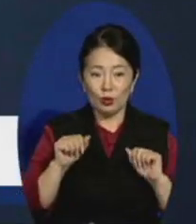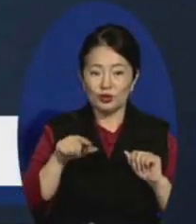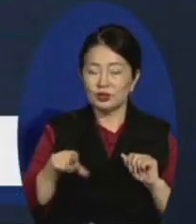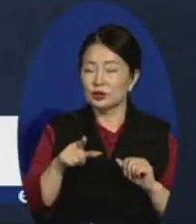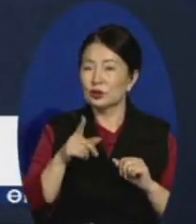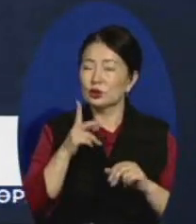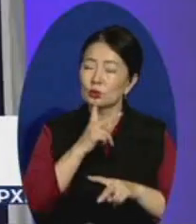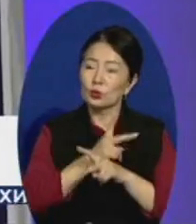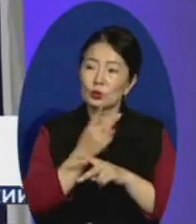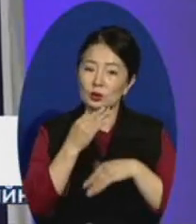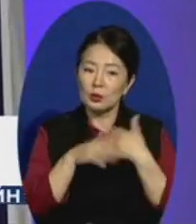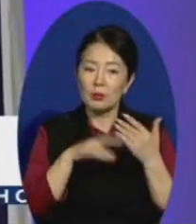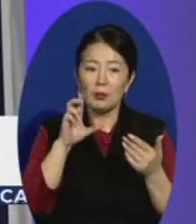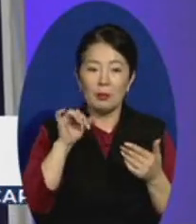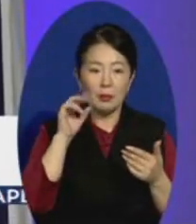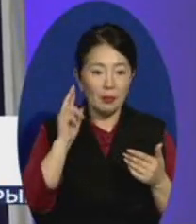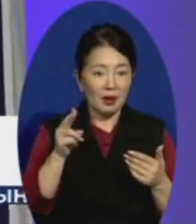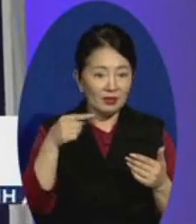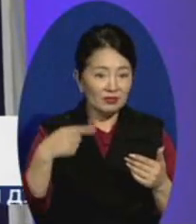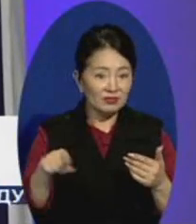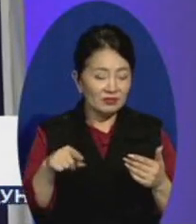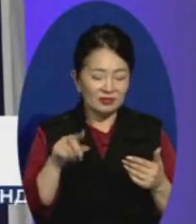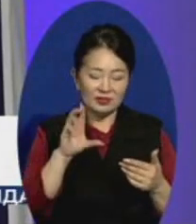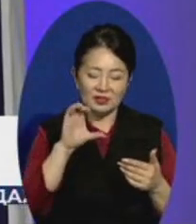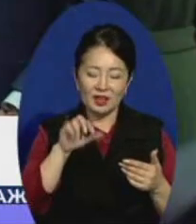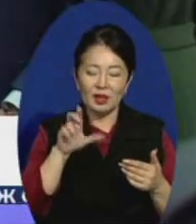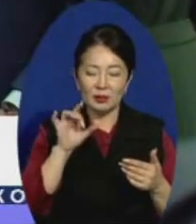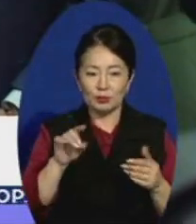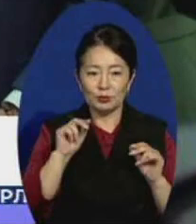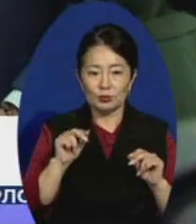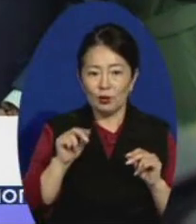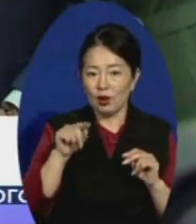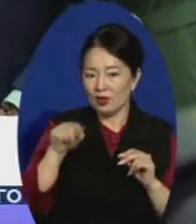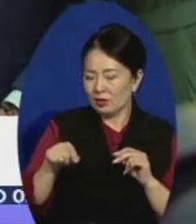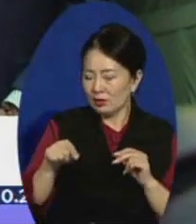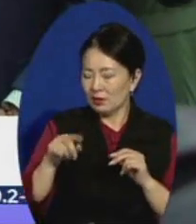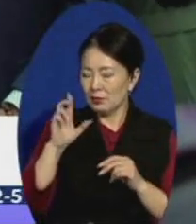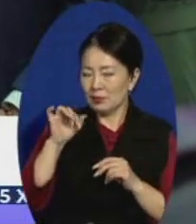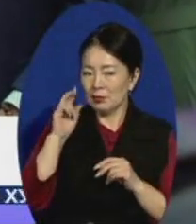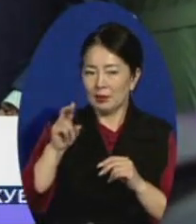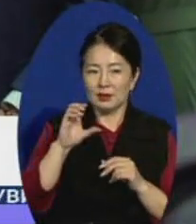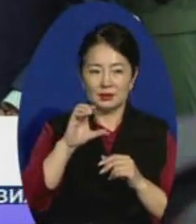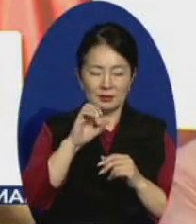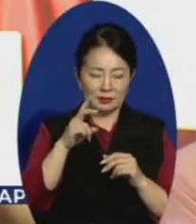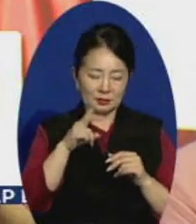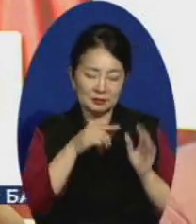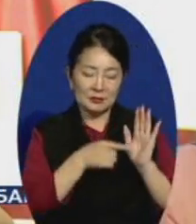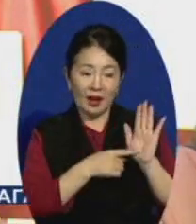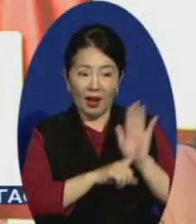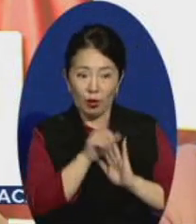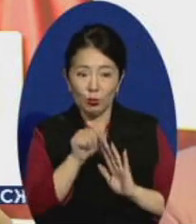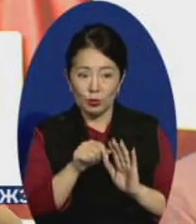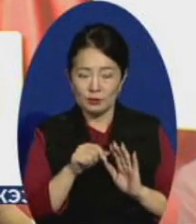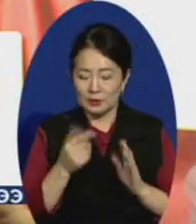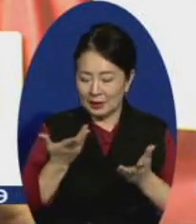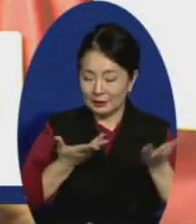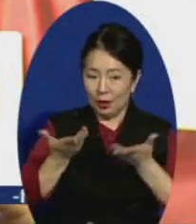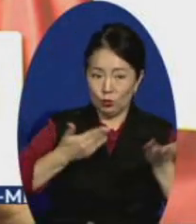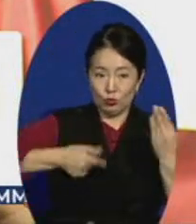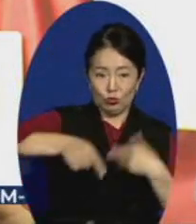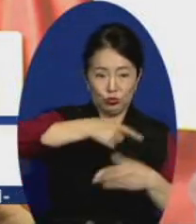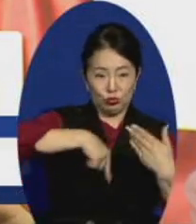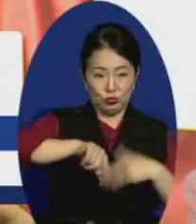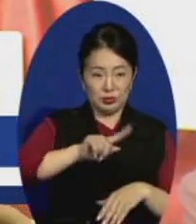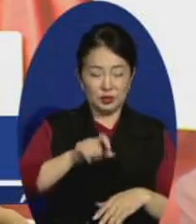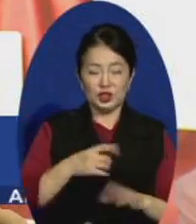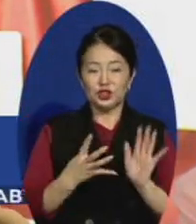Энэ үйл явдал нь банкны салбарыг шин төвшөнд авчирна гэдгийг банк санхүүгийн салбарынхан онцолж байлаа. Энэ санхүүгийн зах зээлийн маань ер нь